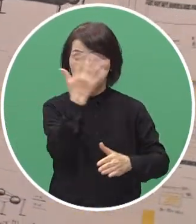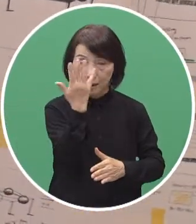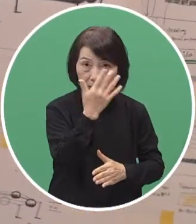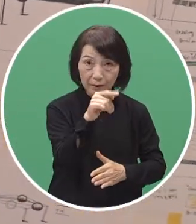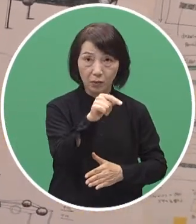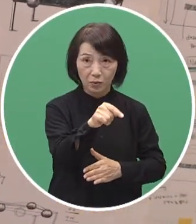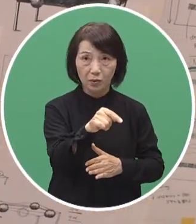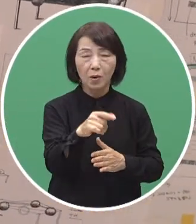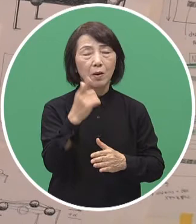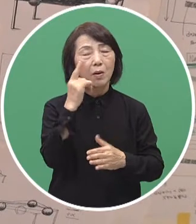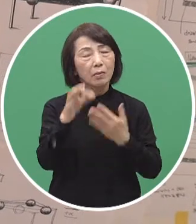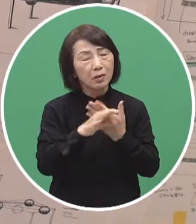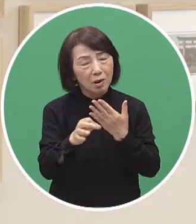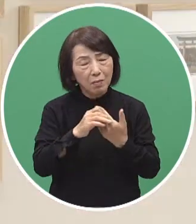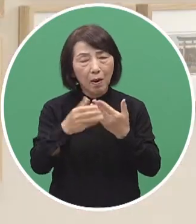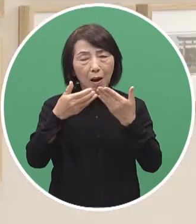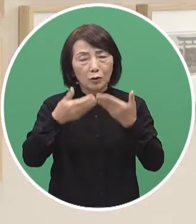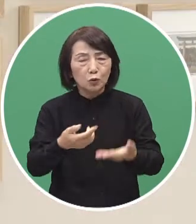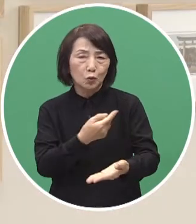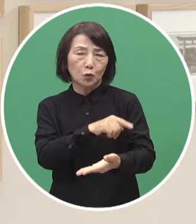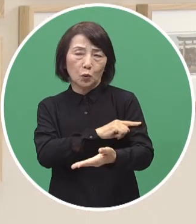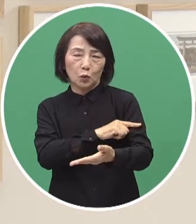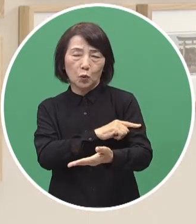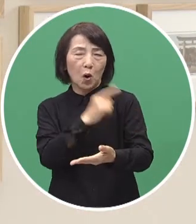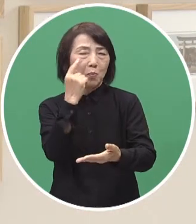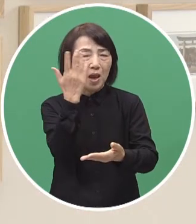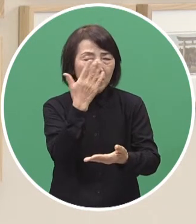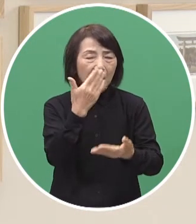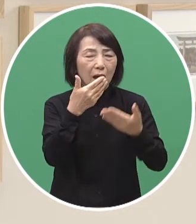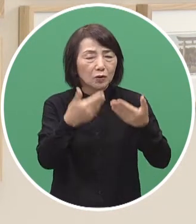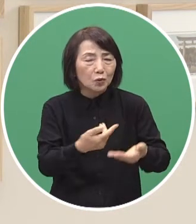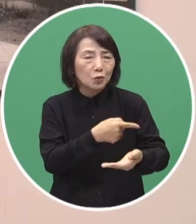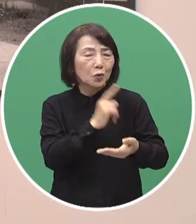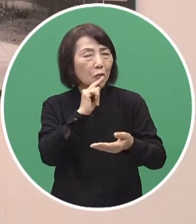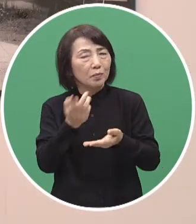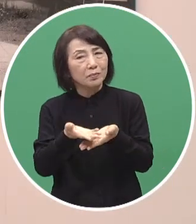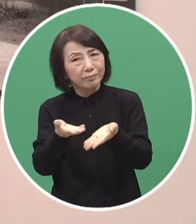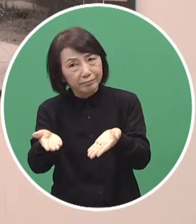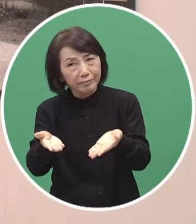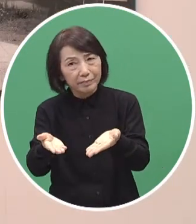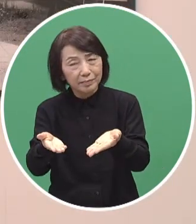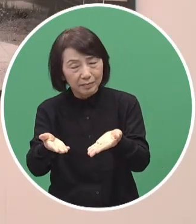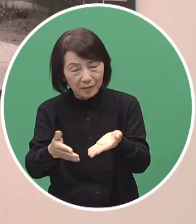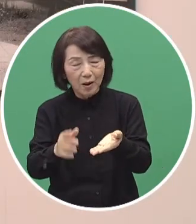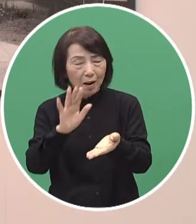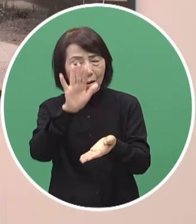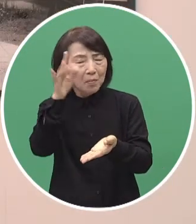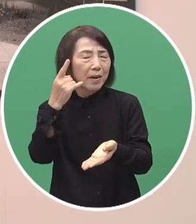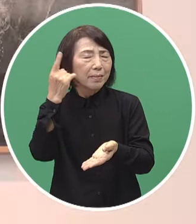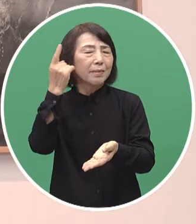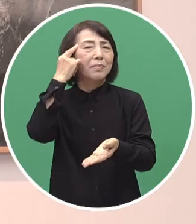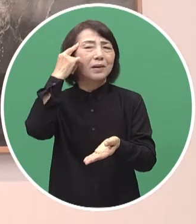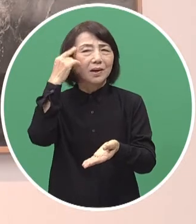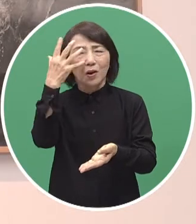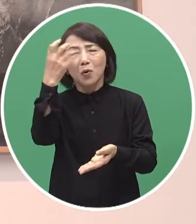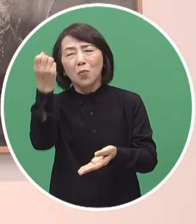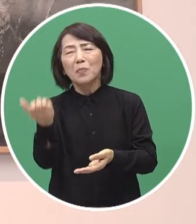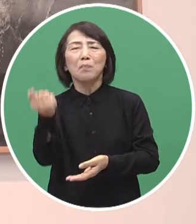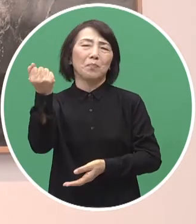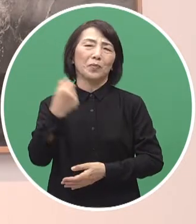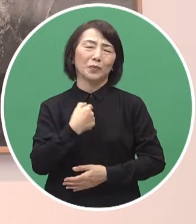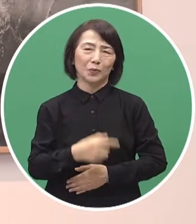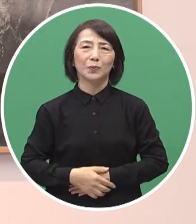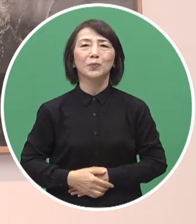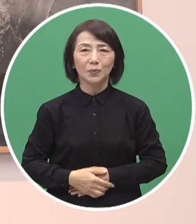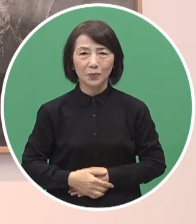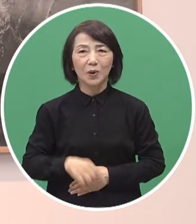ないもの、例えば重力、そういう見えない重力を見せるとか、そのいろんなこの現象的なことに関して興味がすごくあ